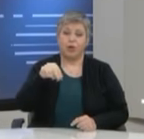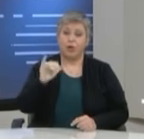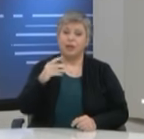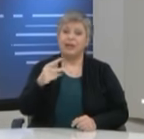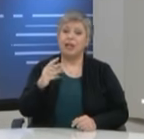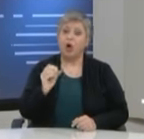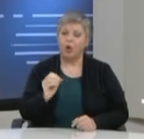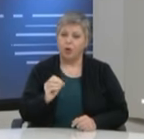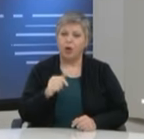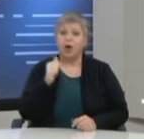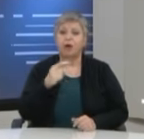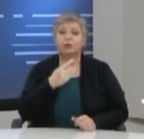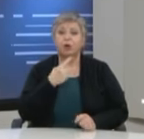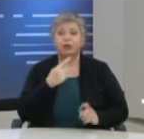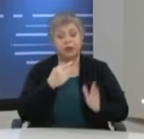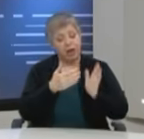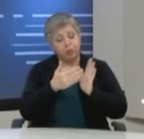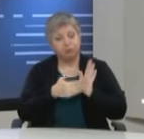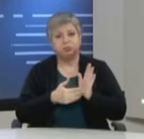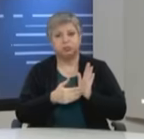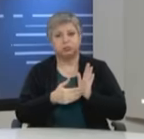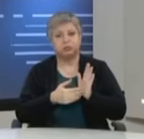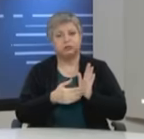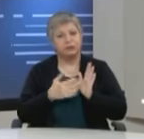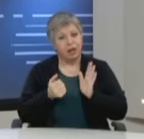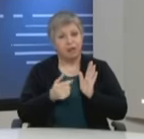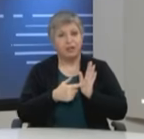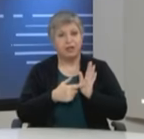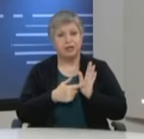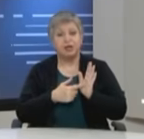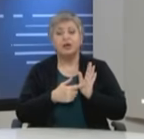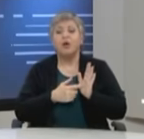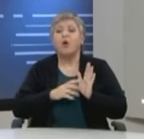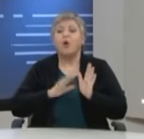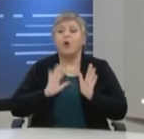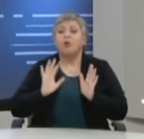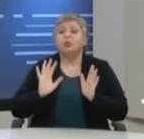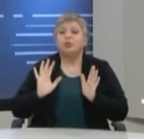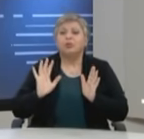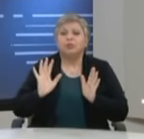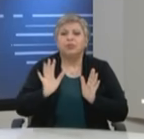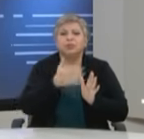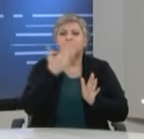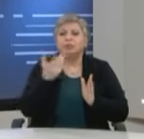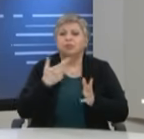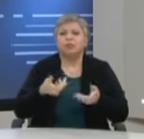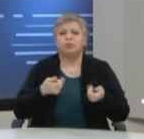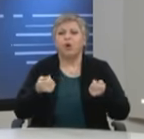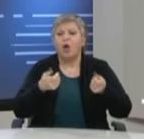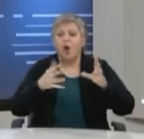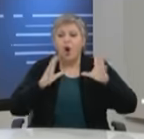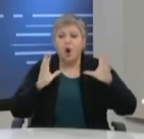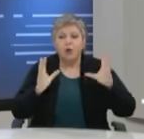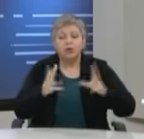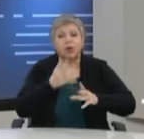ορολογίες του άρθρου 1.3, αυτούς τους οποίους αναφέρθηκα, για όλες τις χρήσεις και για όλους τους σκοπούς έργα όμνες.